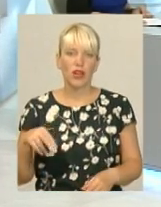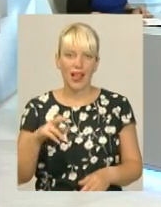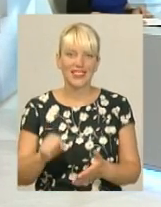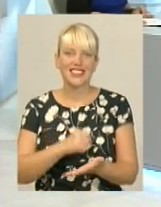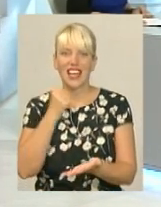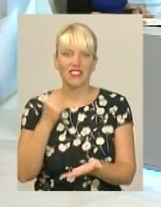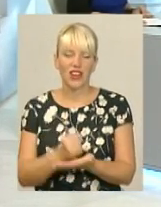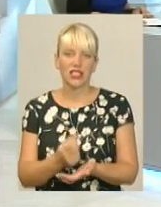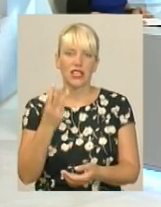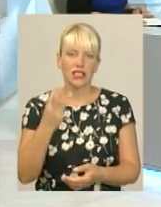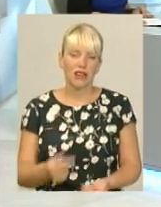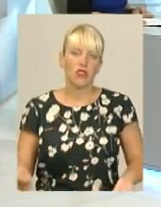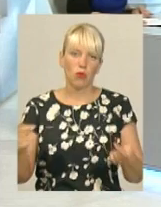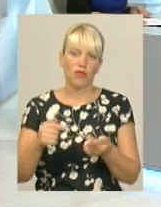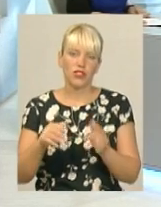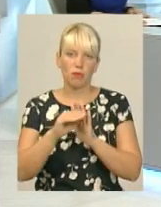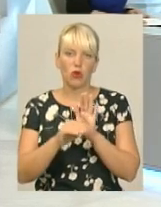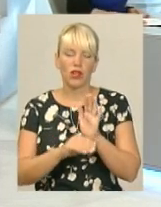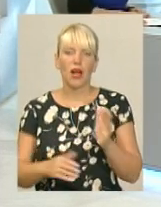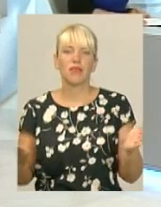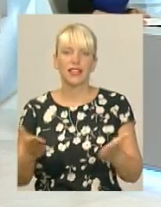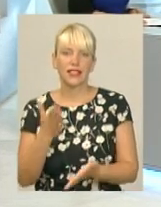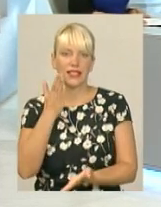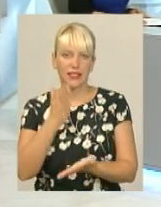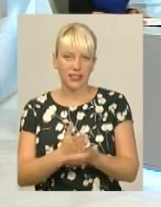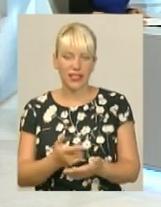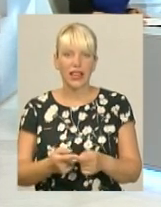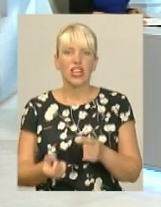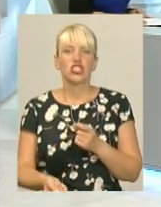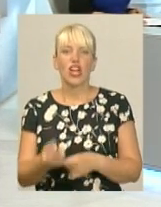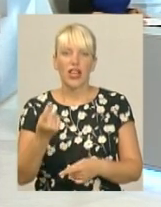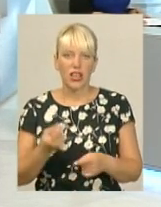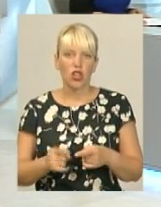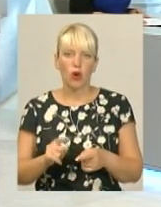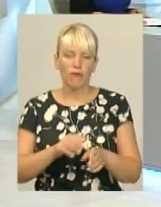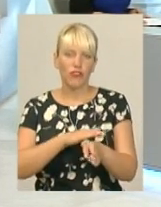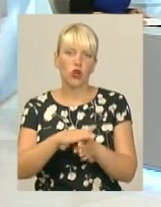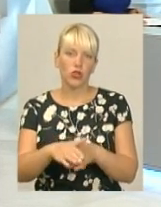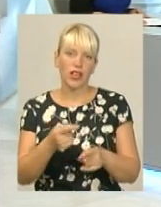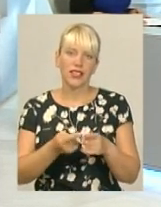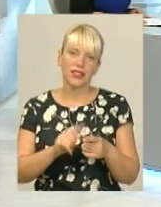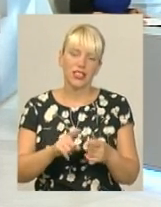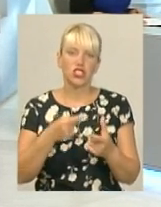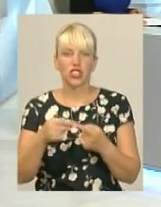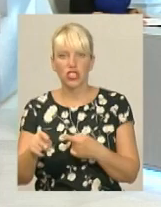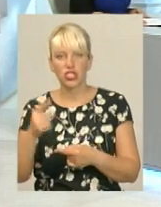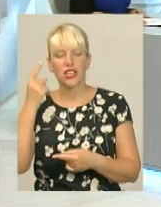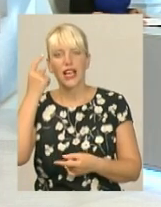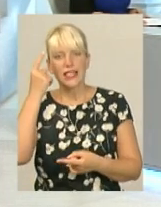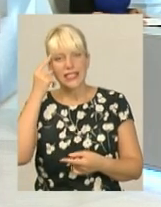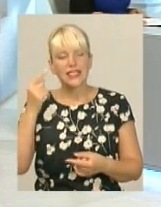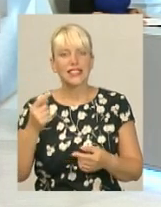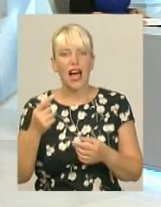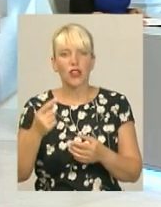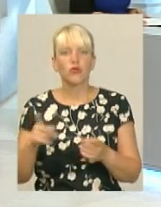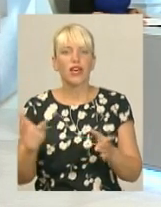три відповідних програми, які є джерелом виконання тих чи інших задумів, які ми сьогодні